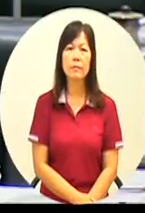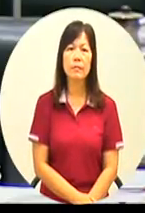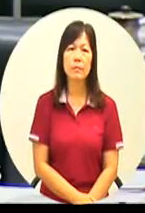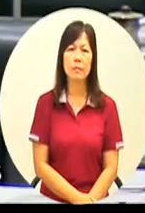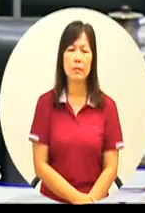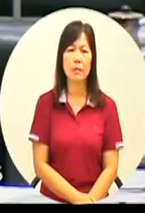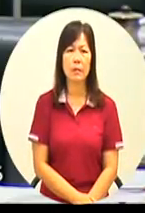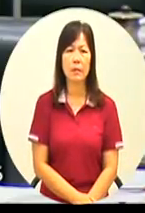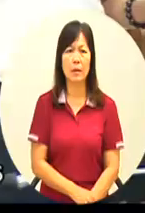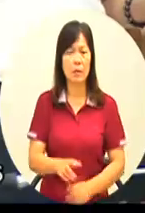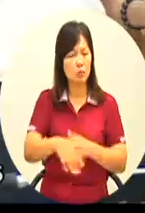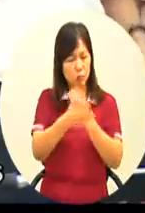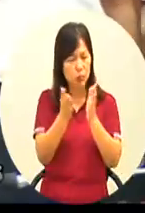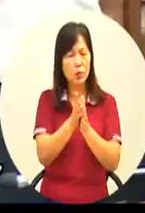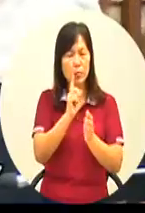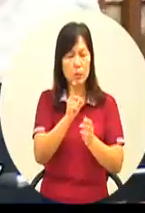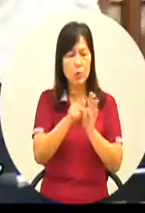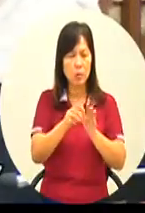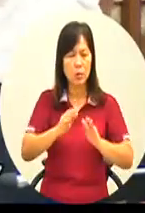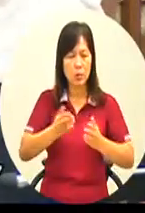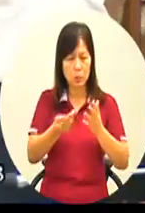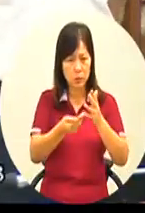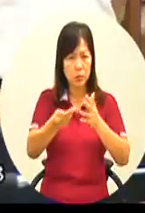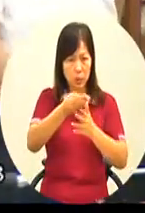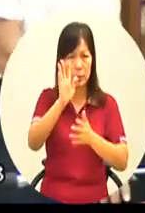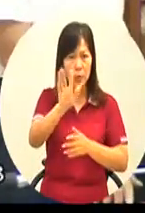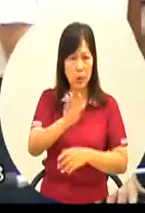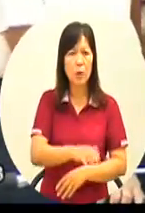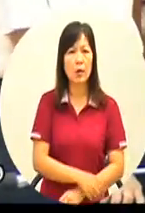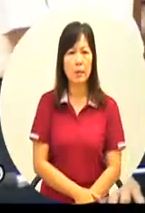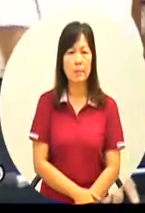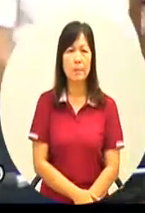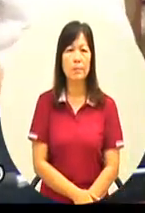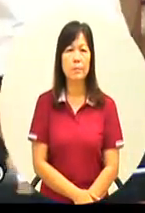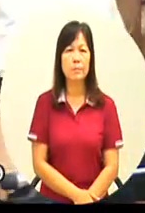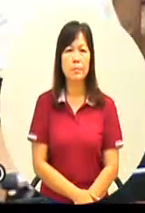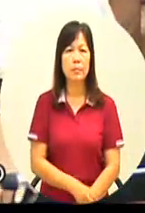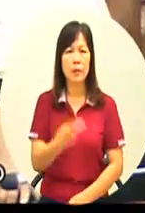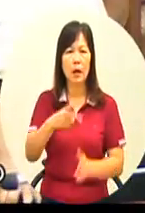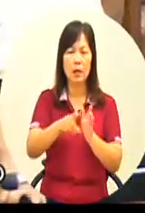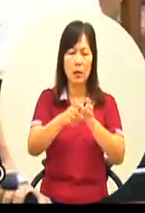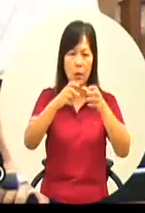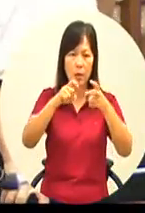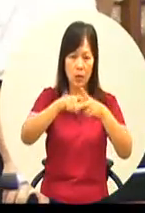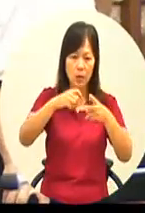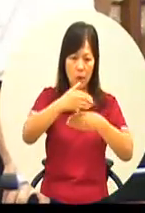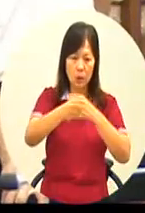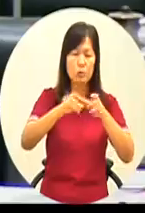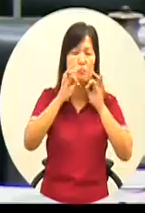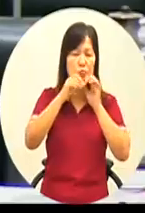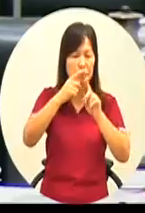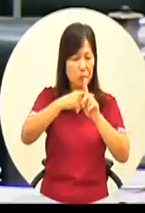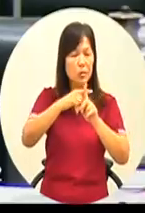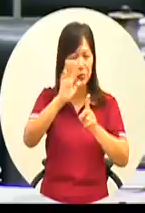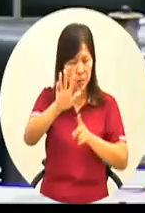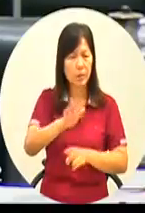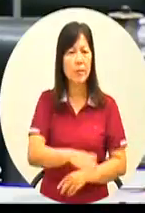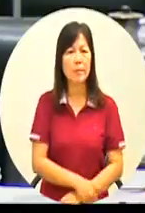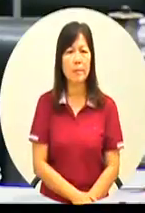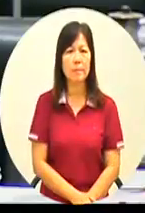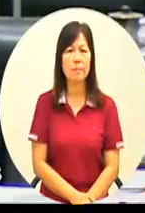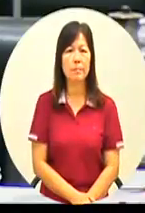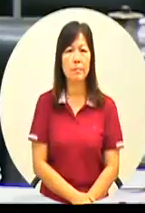报告议员，在整体上来讲是有提升行政效率上面，还有一些工程的一些品质的部分。 好，内门县，内